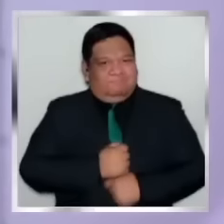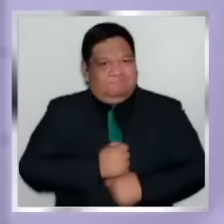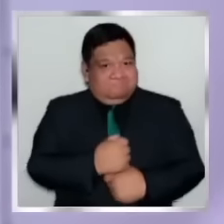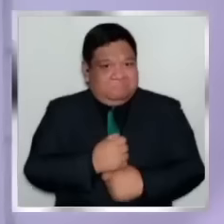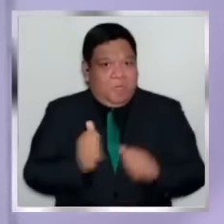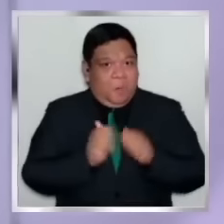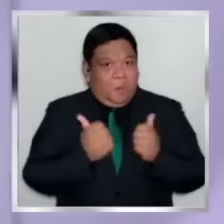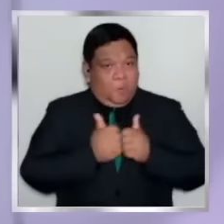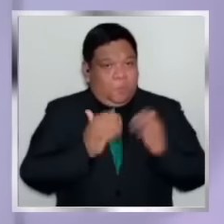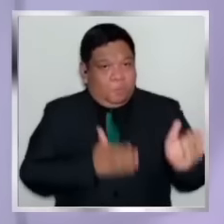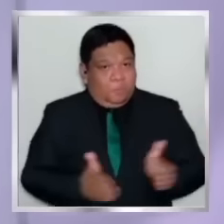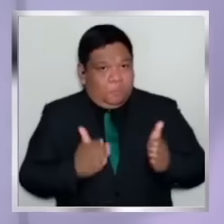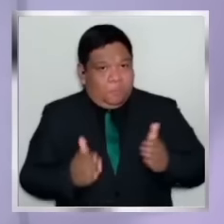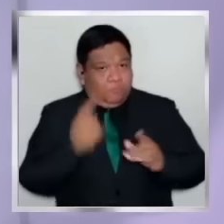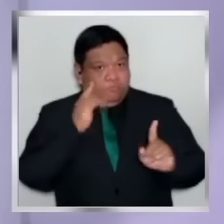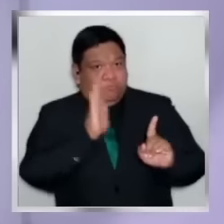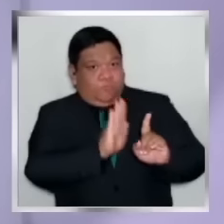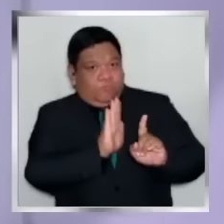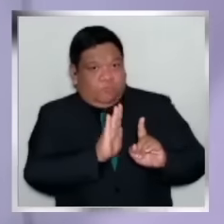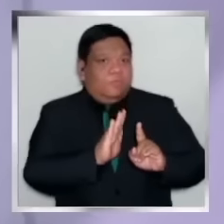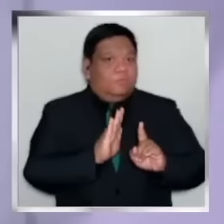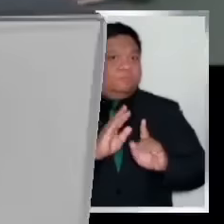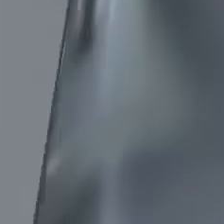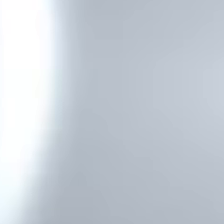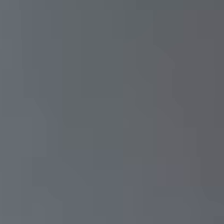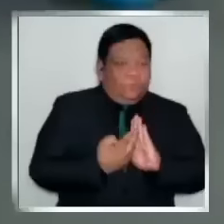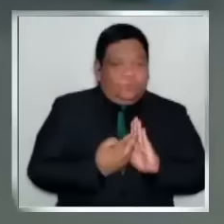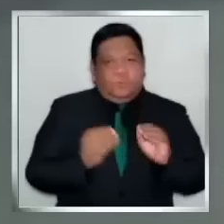character sa exclusive chika ni Nelson Canlas.